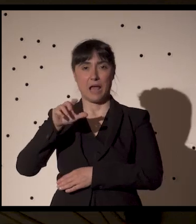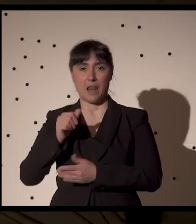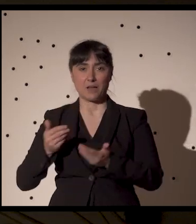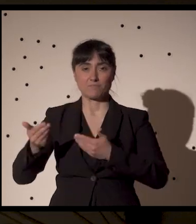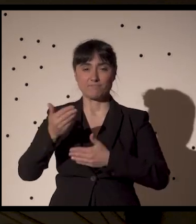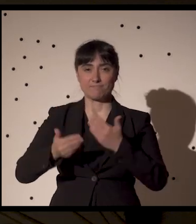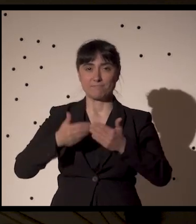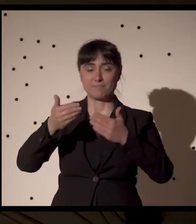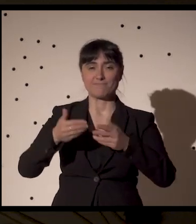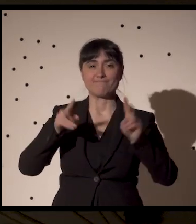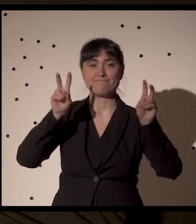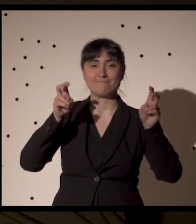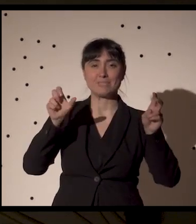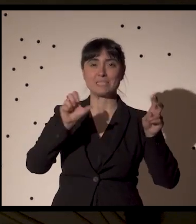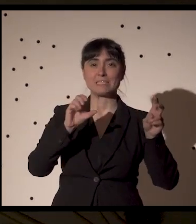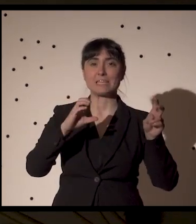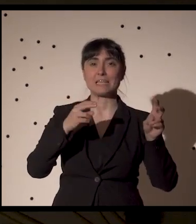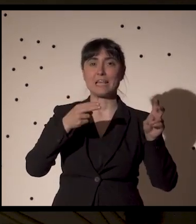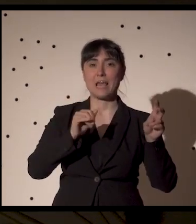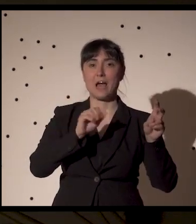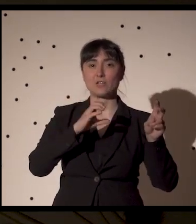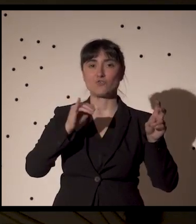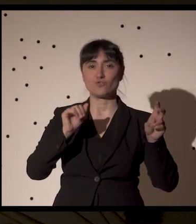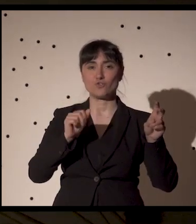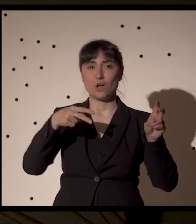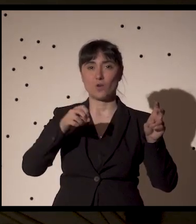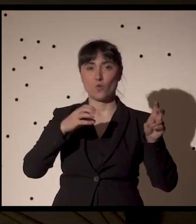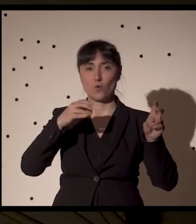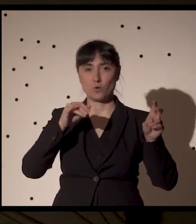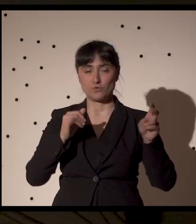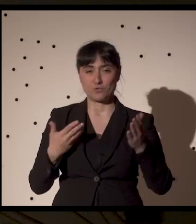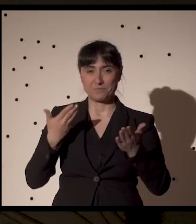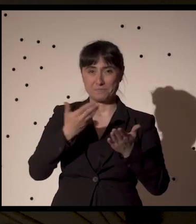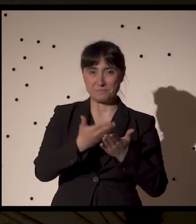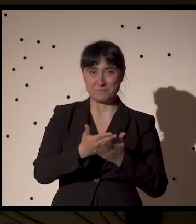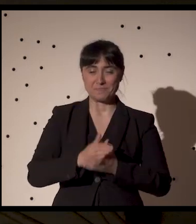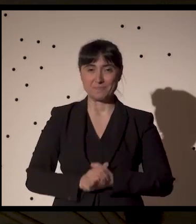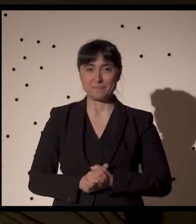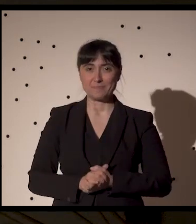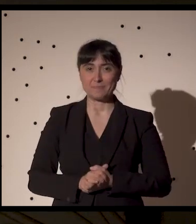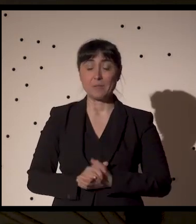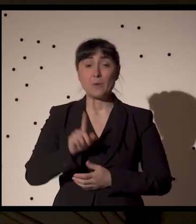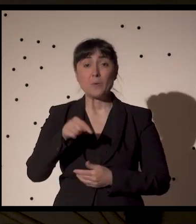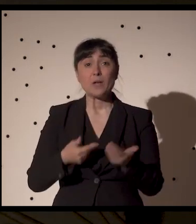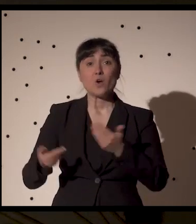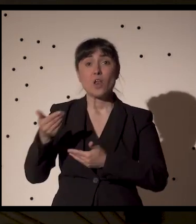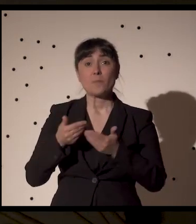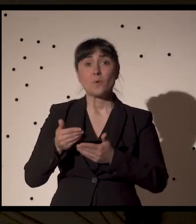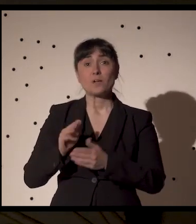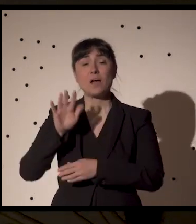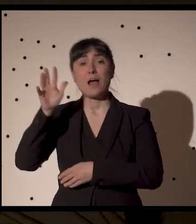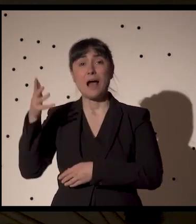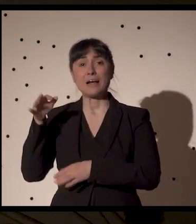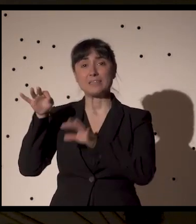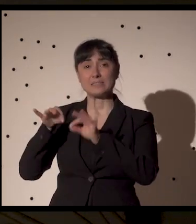appuntamento significativo Che marca una collaborazione del Piccolo Teatro di Milano con un'altra realtà teatrale Milanese mi riferisco all'asino